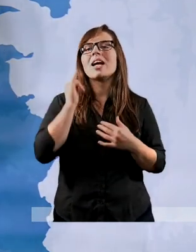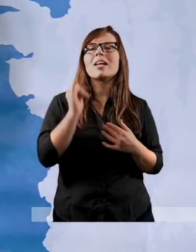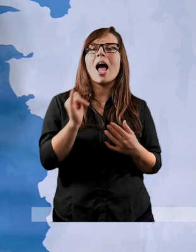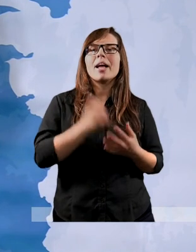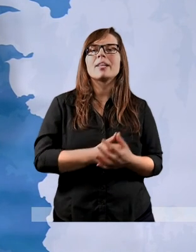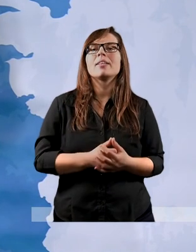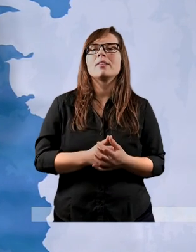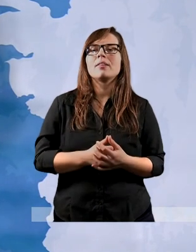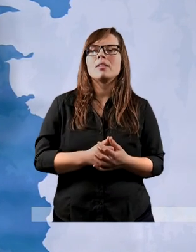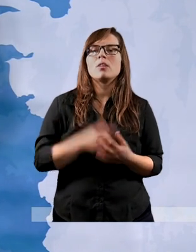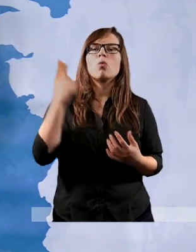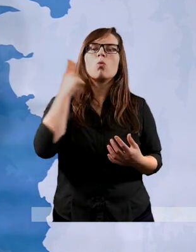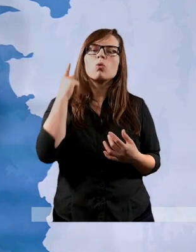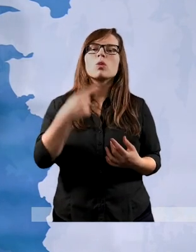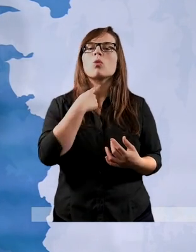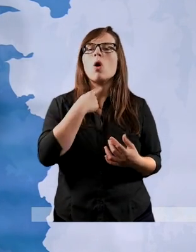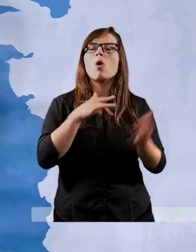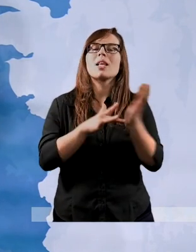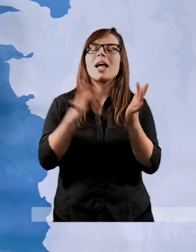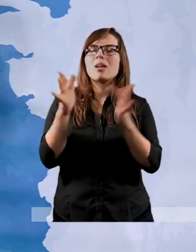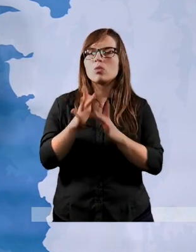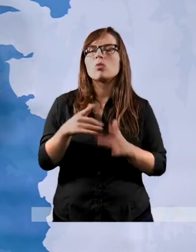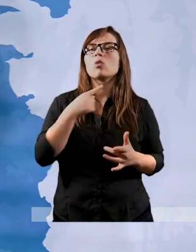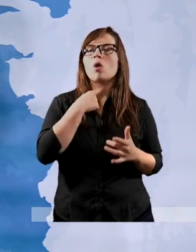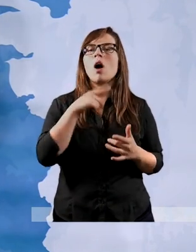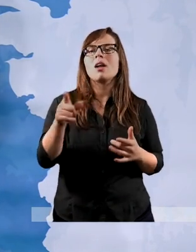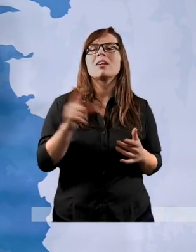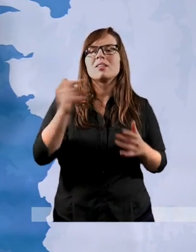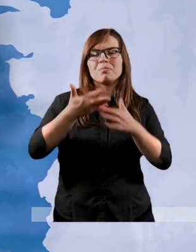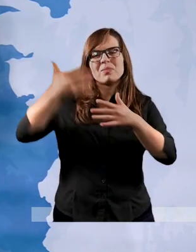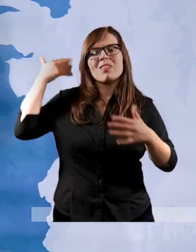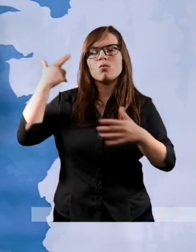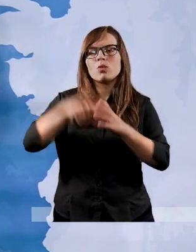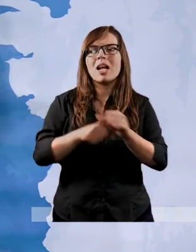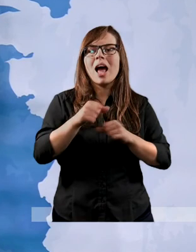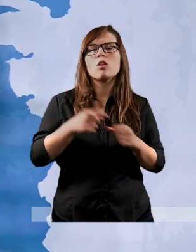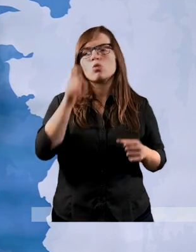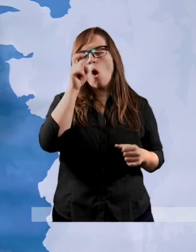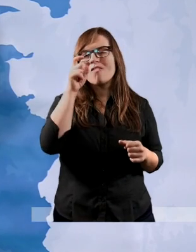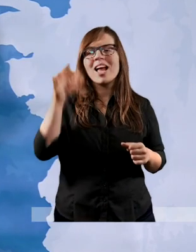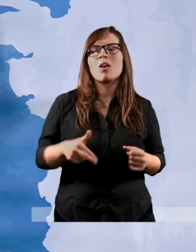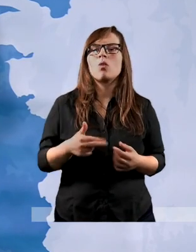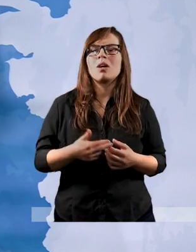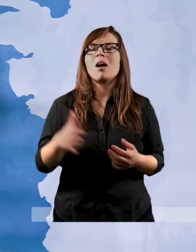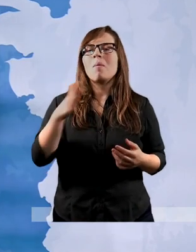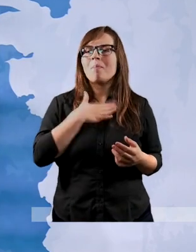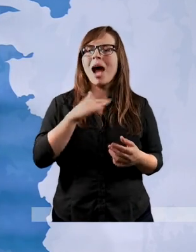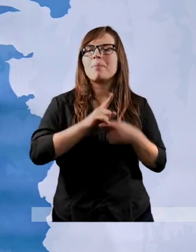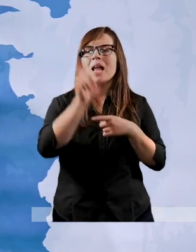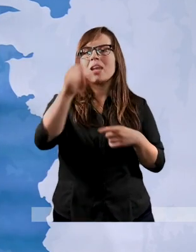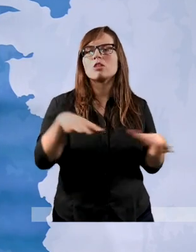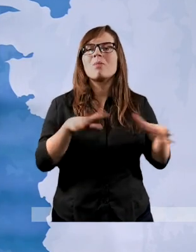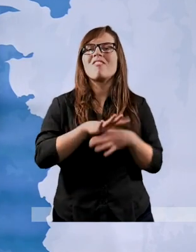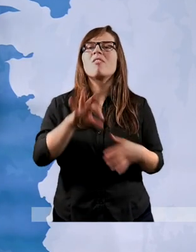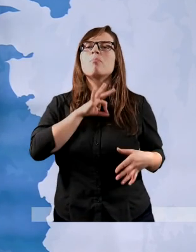i usłyszałem głos Jezusa, ten głos sprzed 2000 lat, który mówi: człowieku, mam dla ciebie